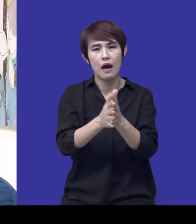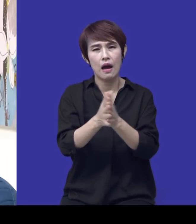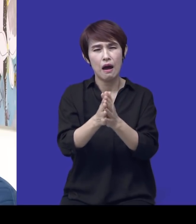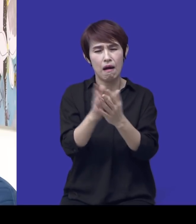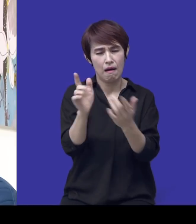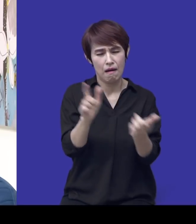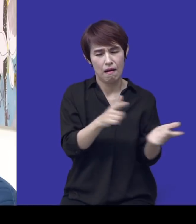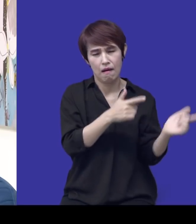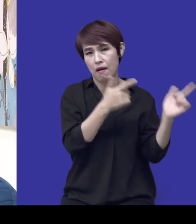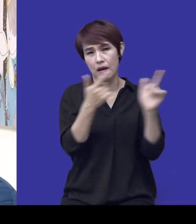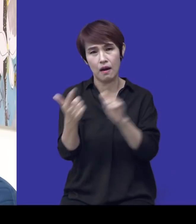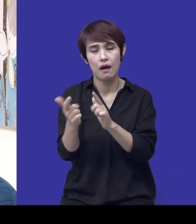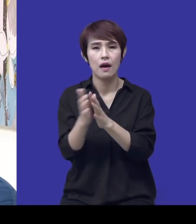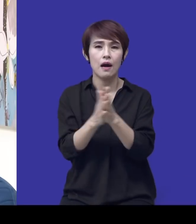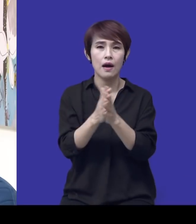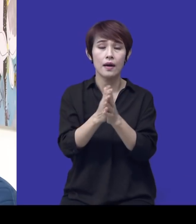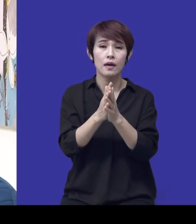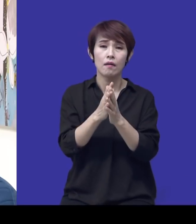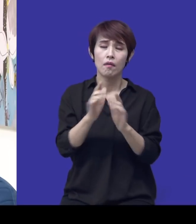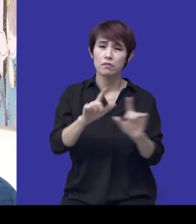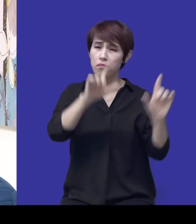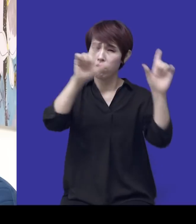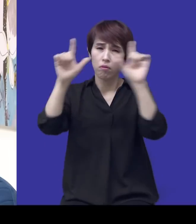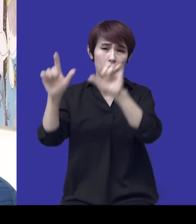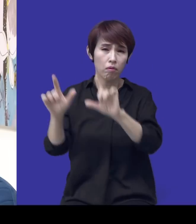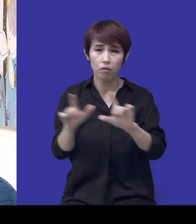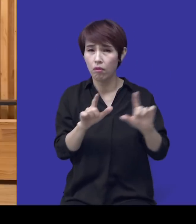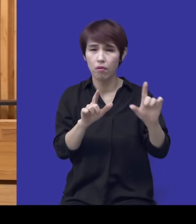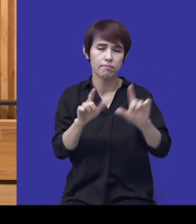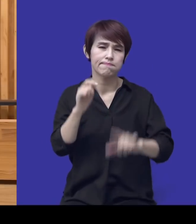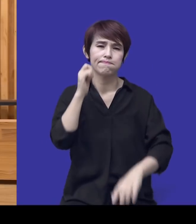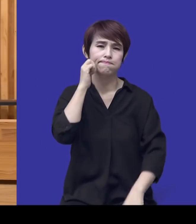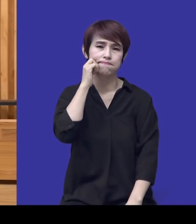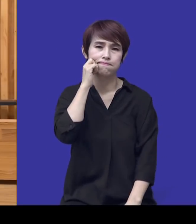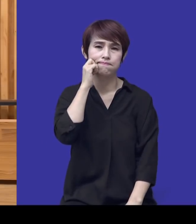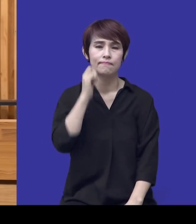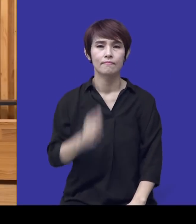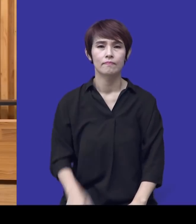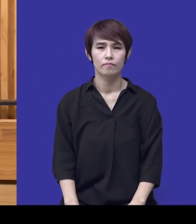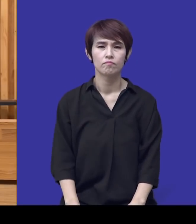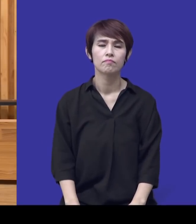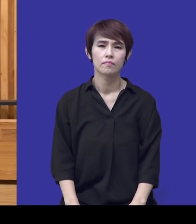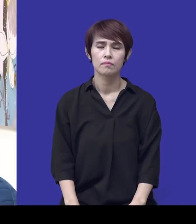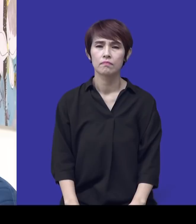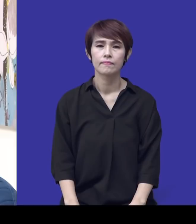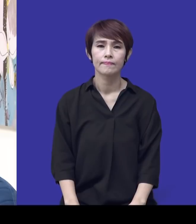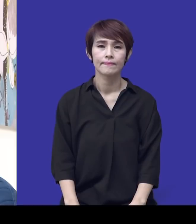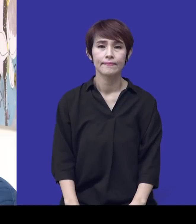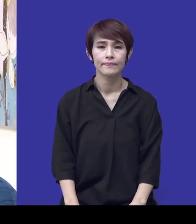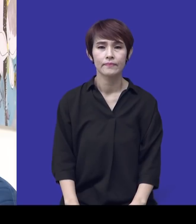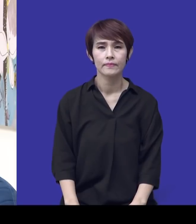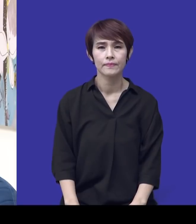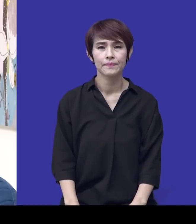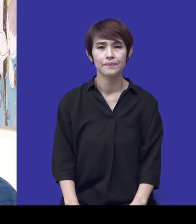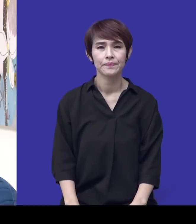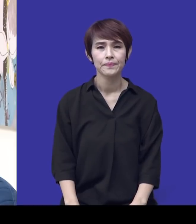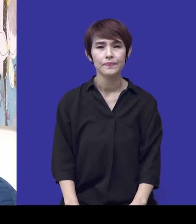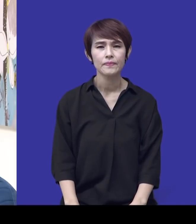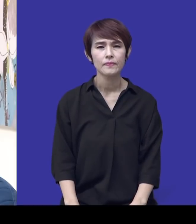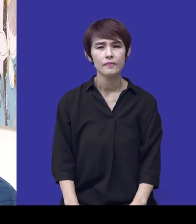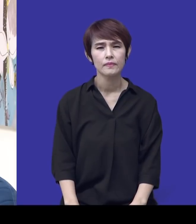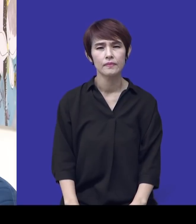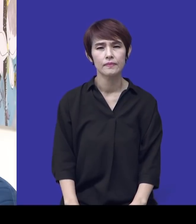그럴 정도로 굉장히 심해서 일상생활을 거의 못할 정도였어요. 그렇겠네요. 예, 그래서 굉장히 좀